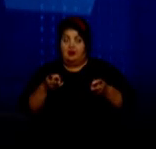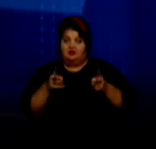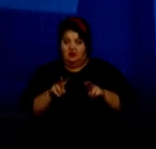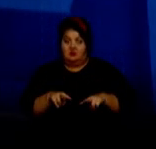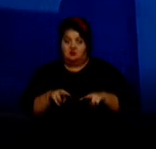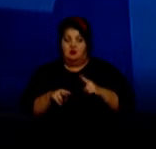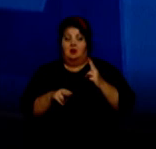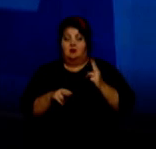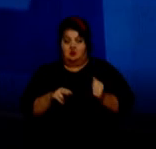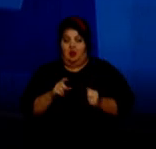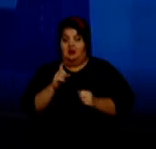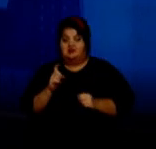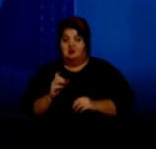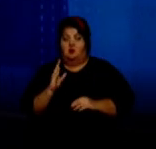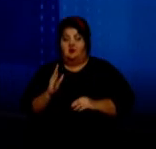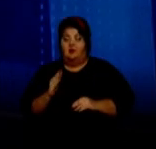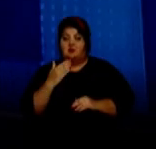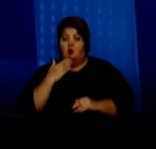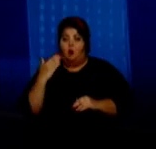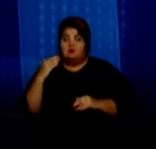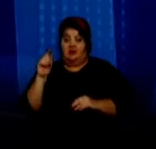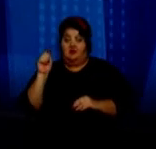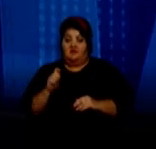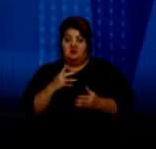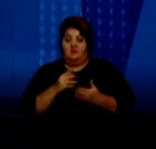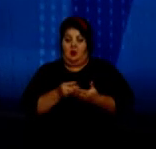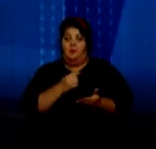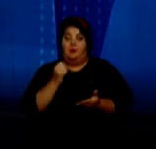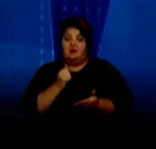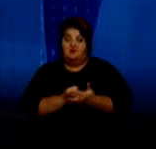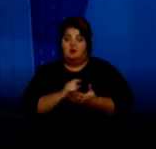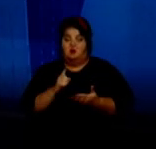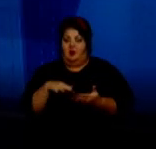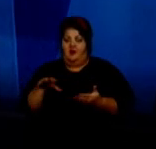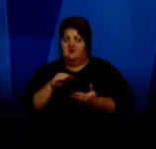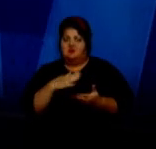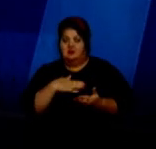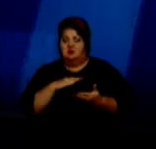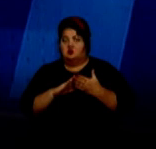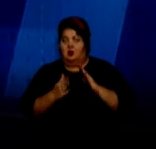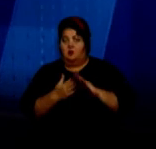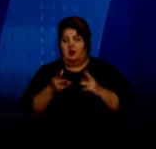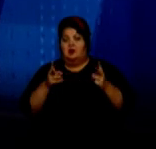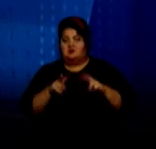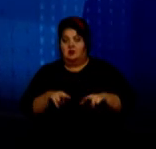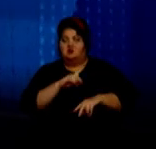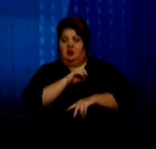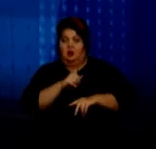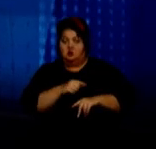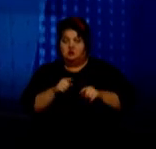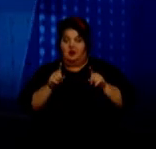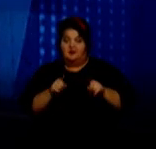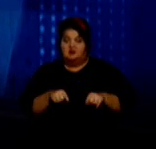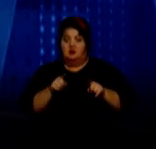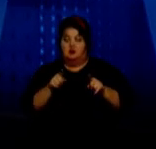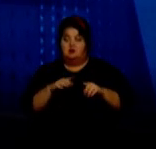Зіновій Васильович його от на в останній візит свій підтвердив, що всі наші домовленості залишаються в силі. І цей простір